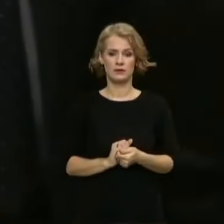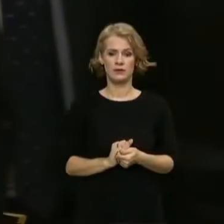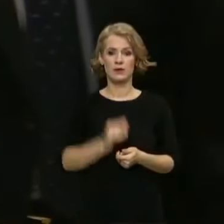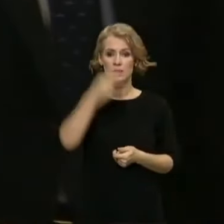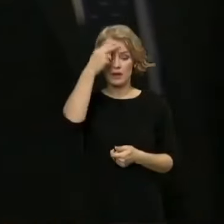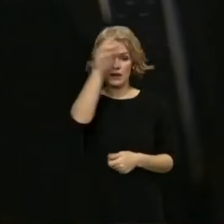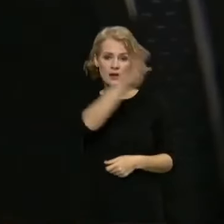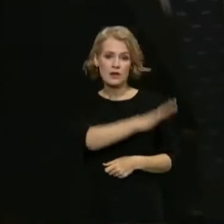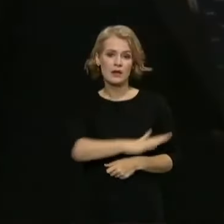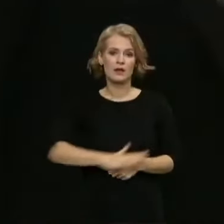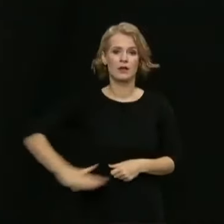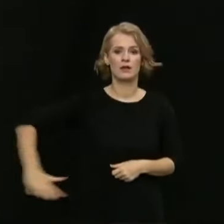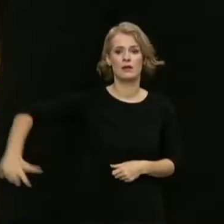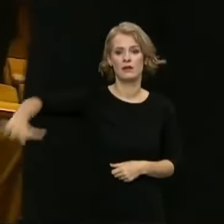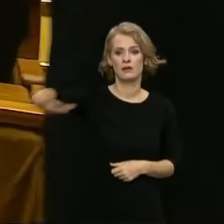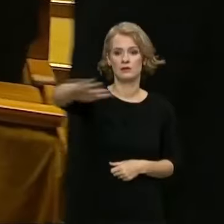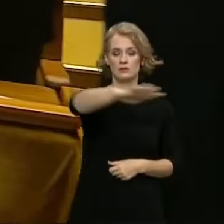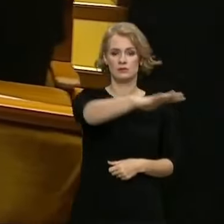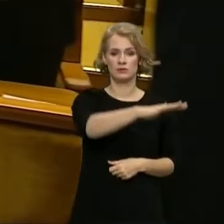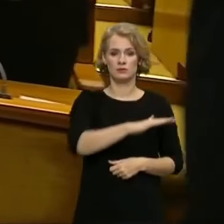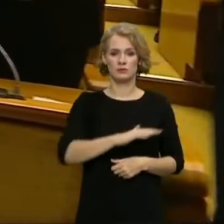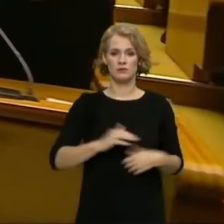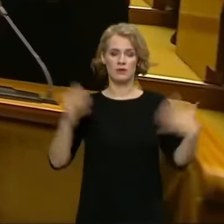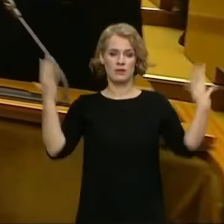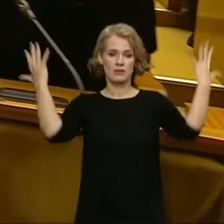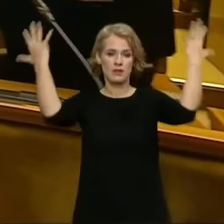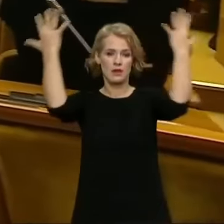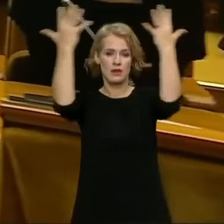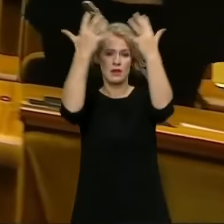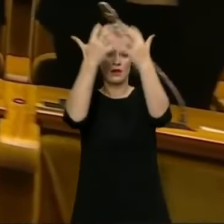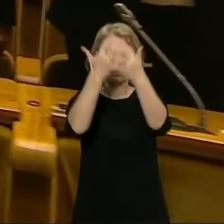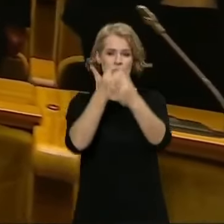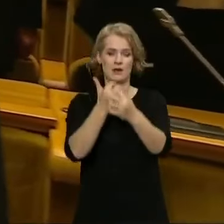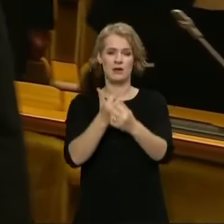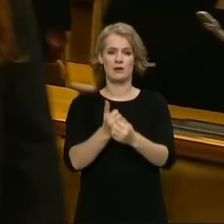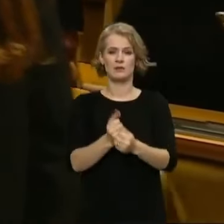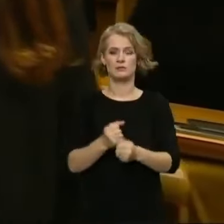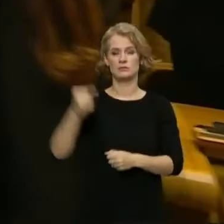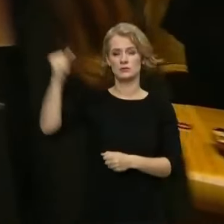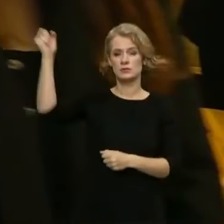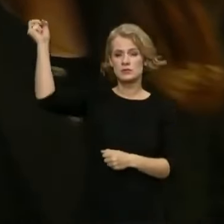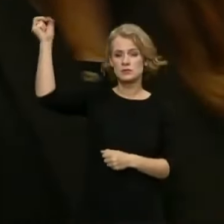gėrybi tegul saulė